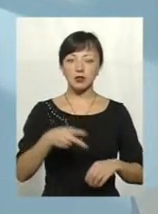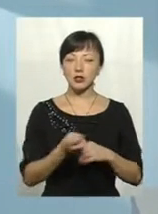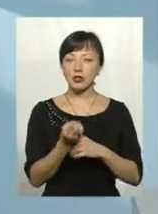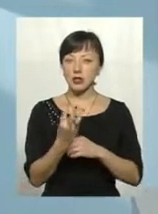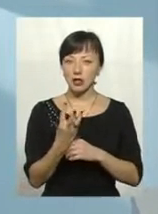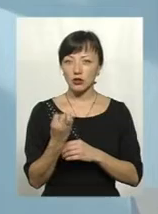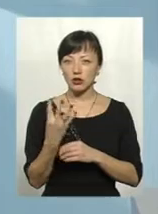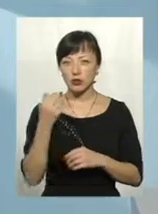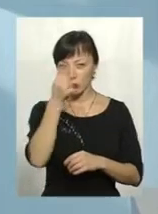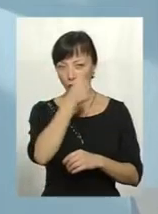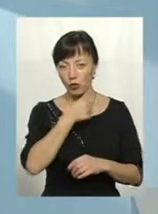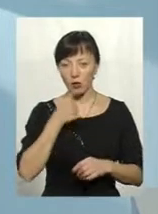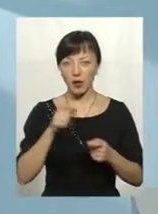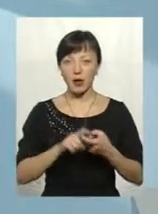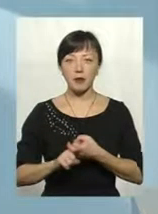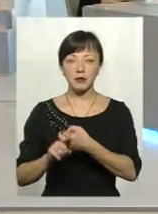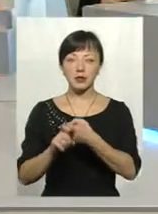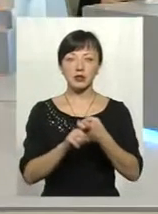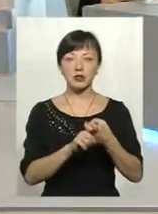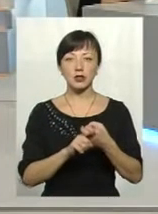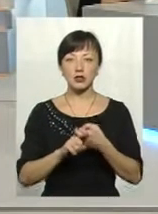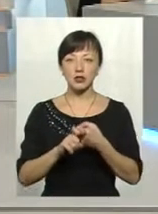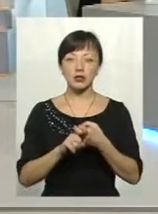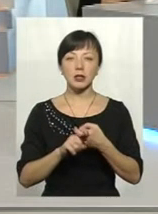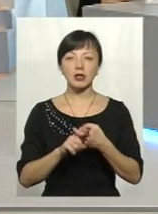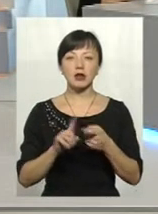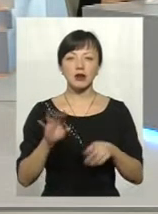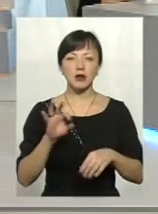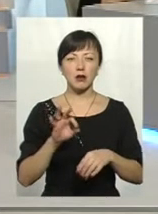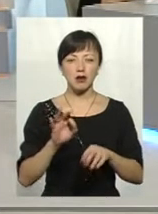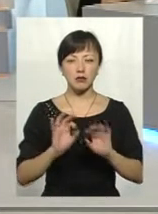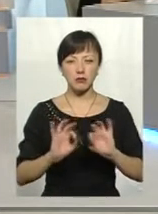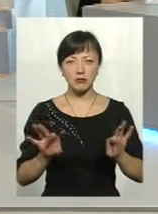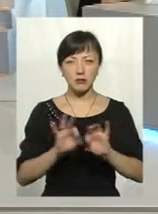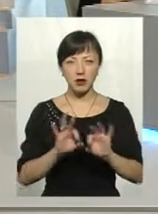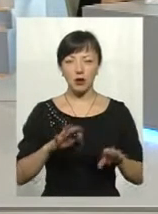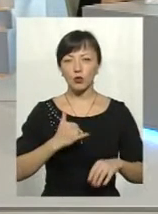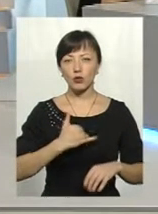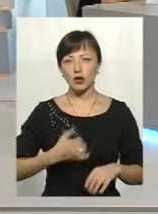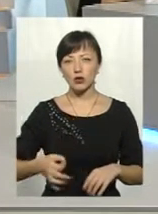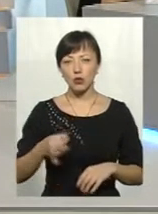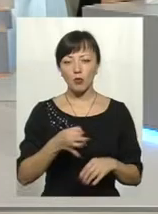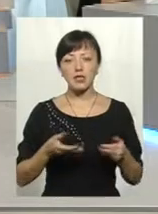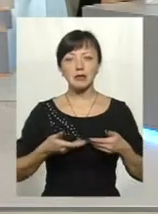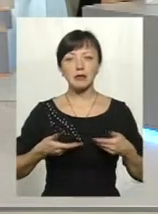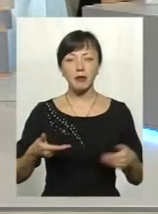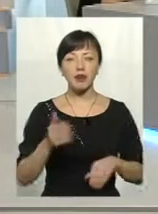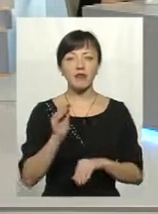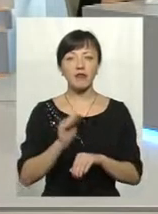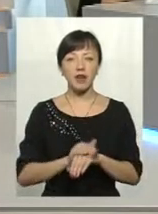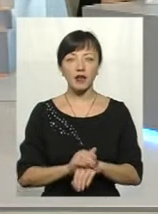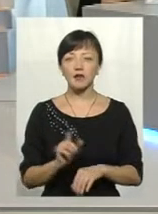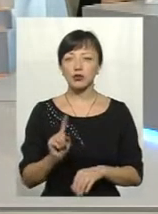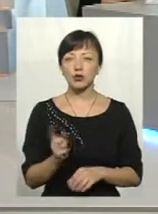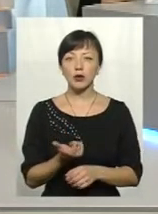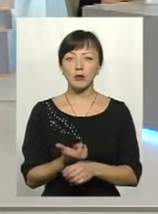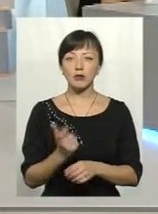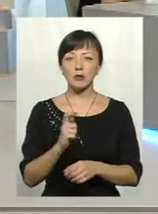році епідеміологічне таке дослідження по всій Україні, в тому числі в нашій області. І ми виявили, що